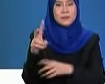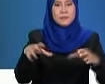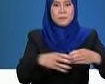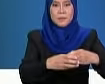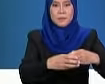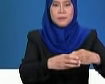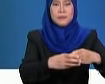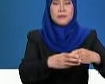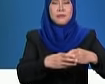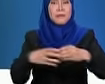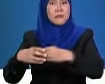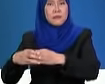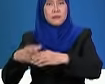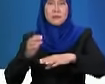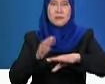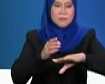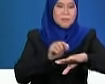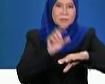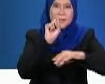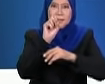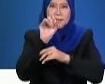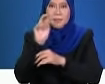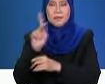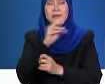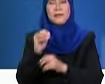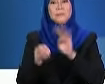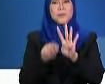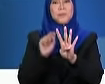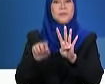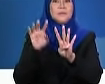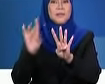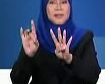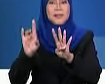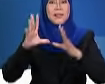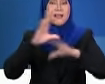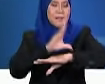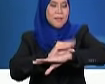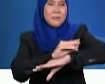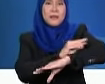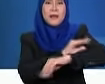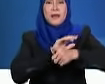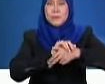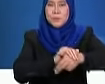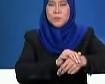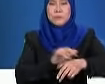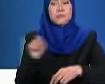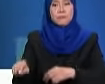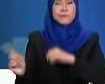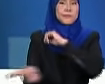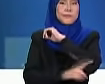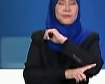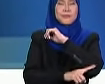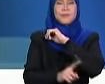39 keping fisik Marginal dan 48 kilogram lemak penyu Suspect telah dijatuhkan hukuman